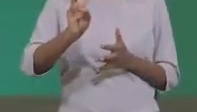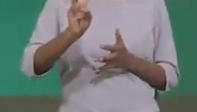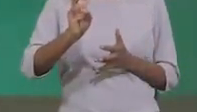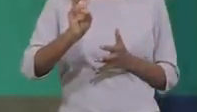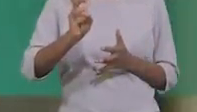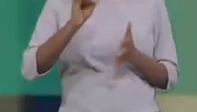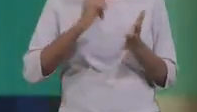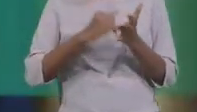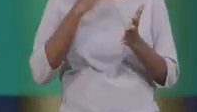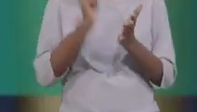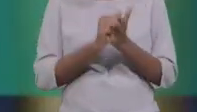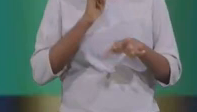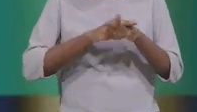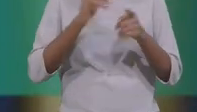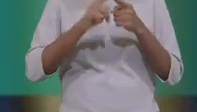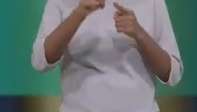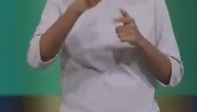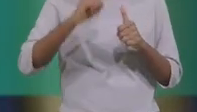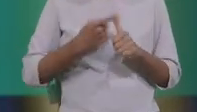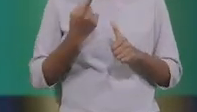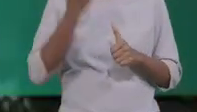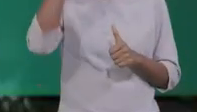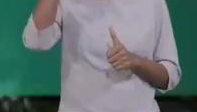Acte 3, 26.